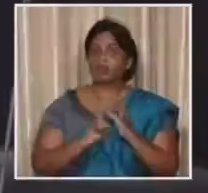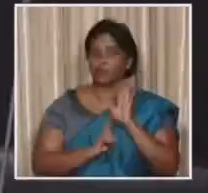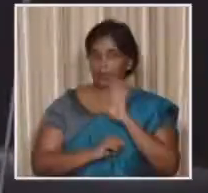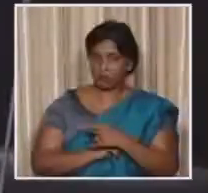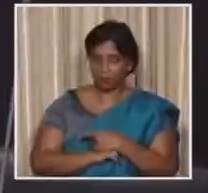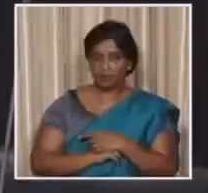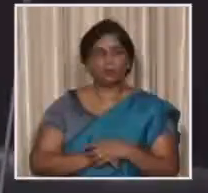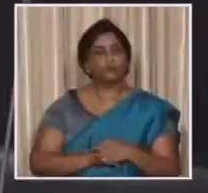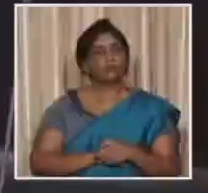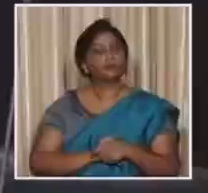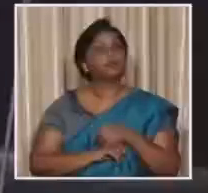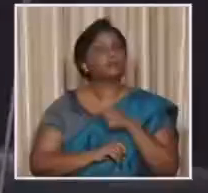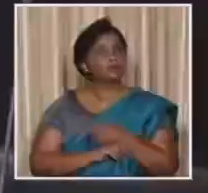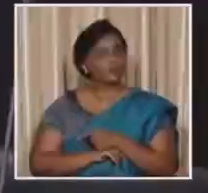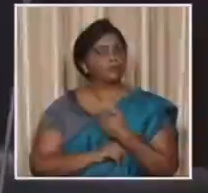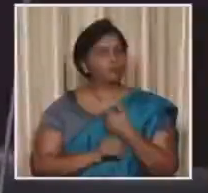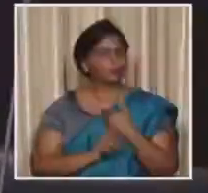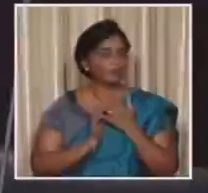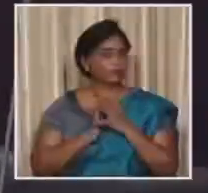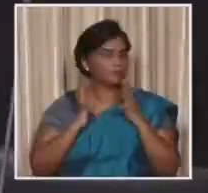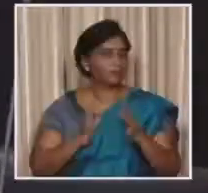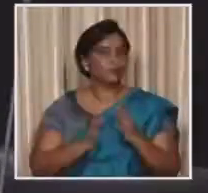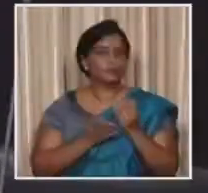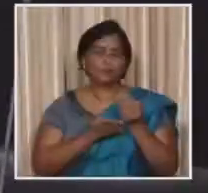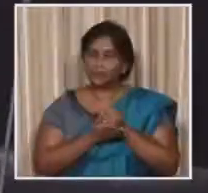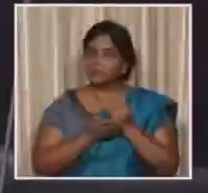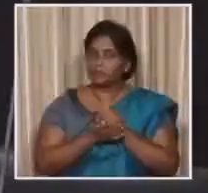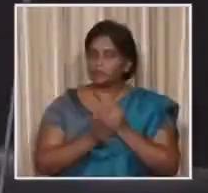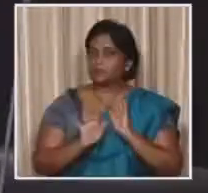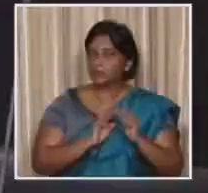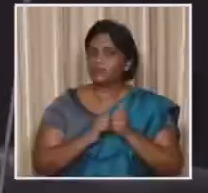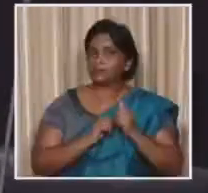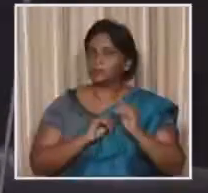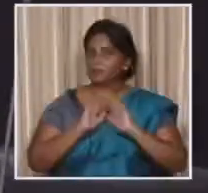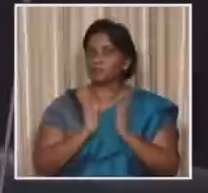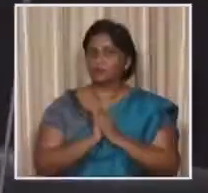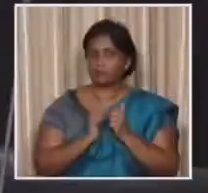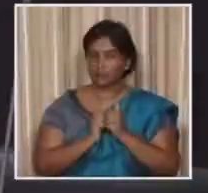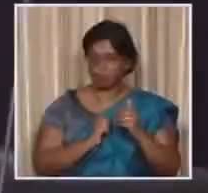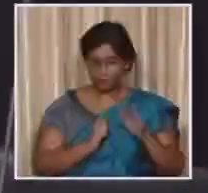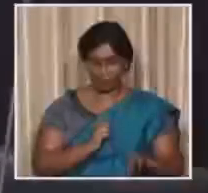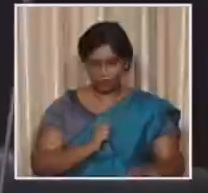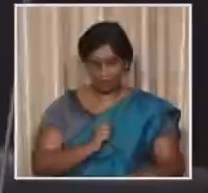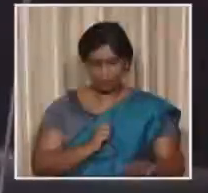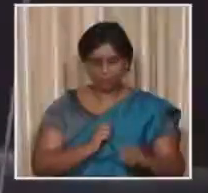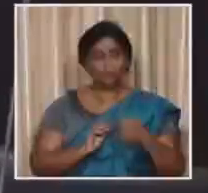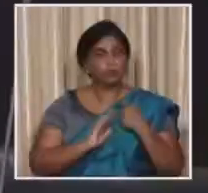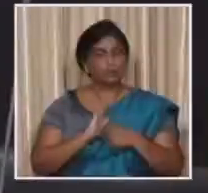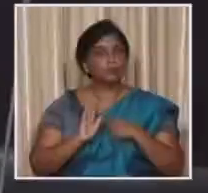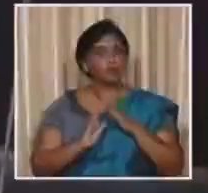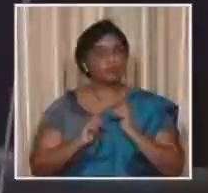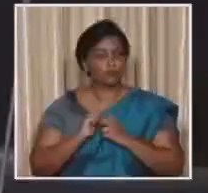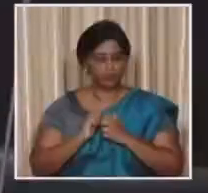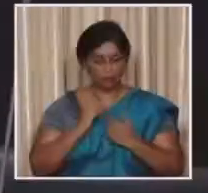ඉන්නවා මේදී අපි ඊටාම පිරමසුන් දායකව තමයි අපි සියලු දෙනා කටයුතු කරන්නේ මේ රටේ තියෙන